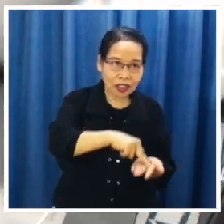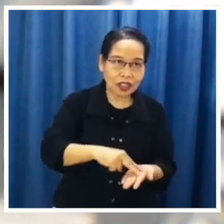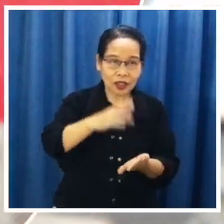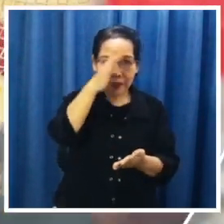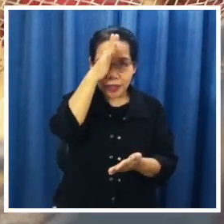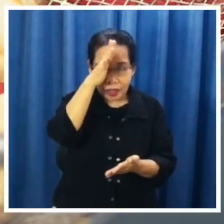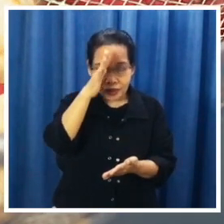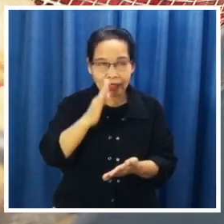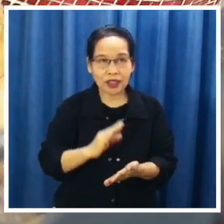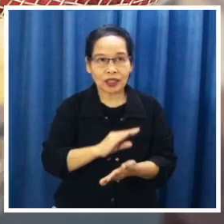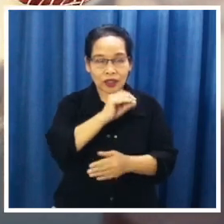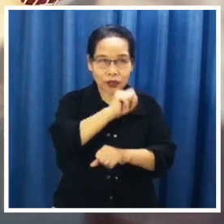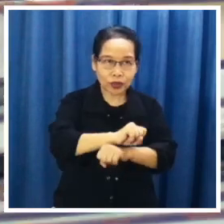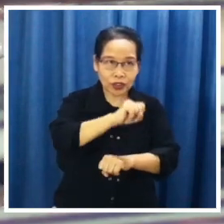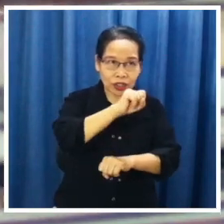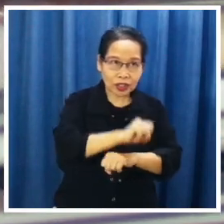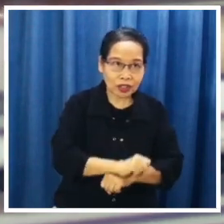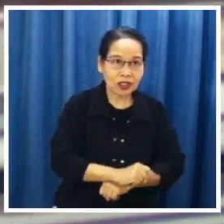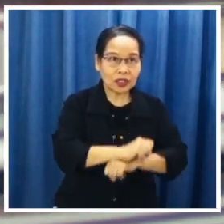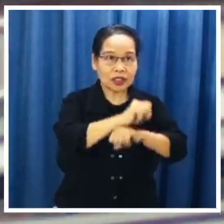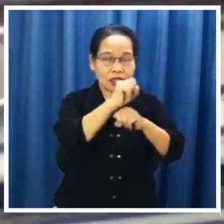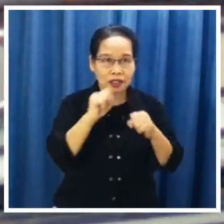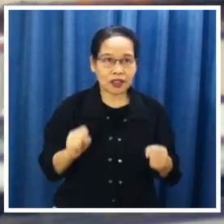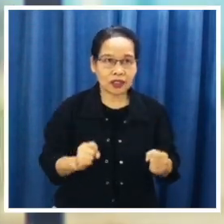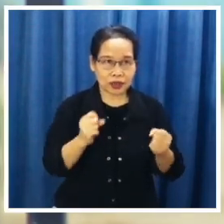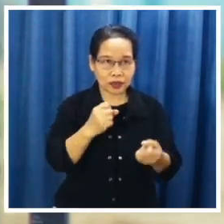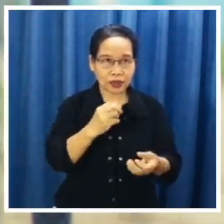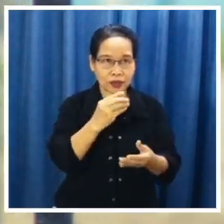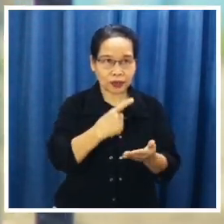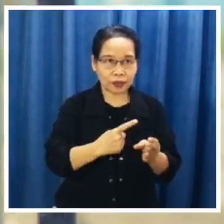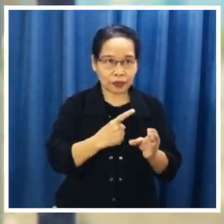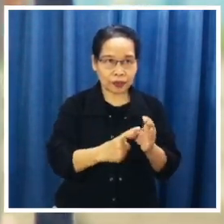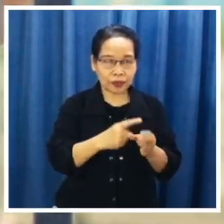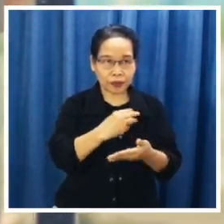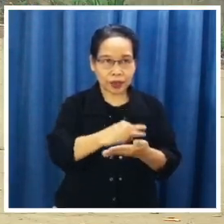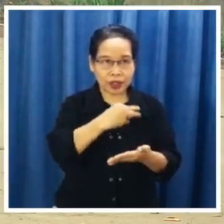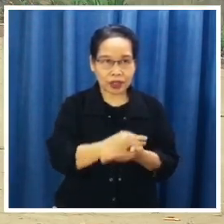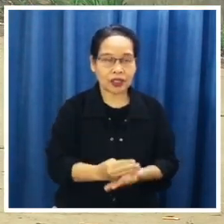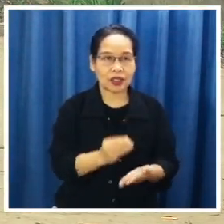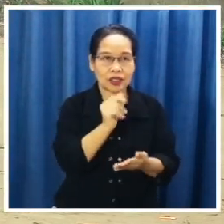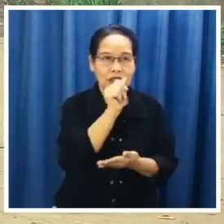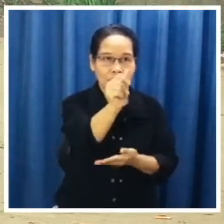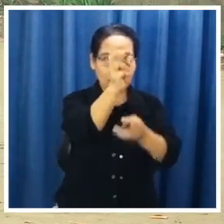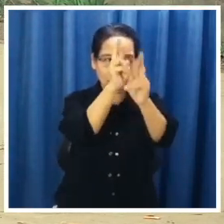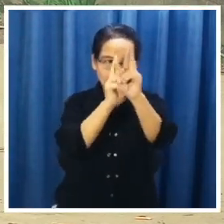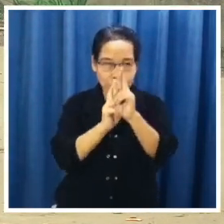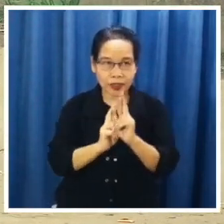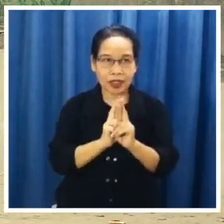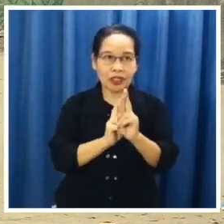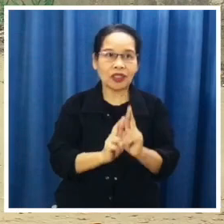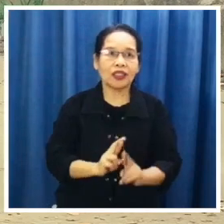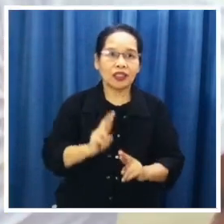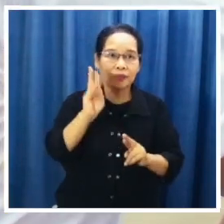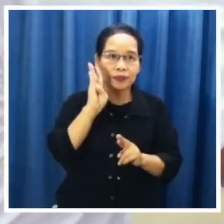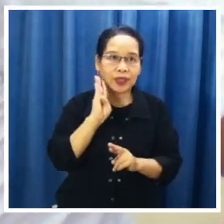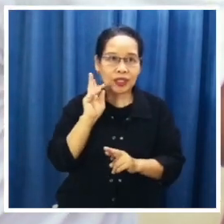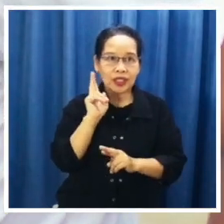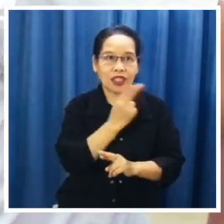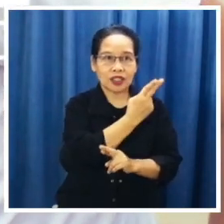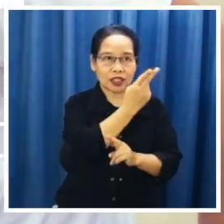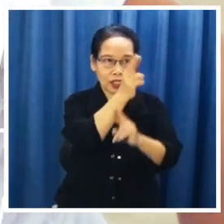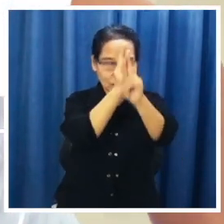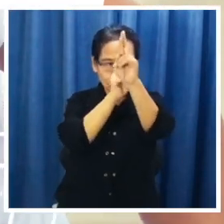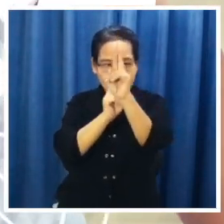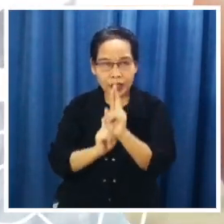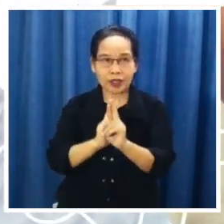tumayo. Tatay ko, di lang basta trabaho. Nakamit sa puhunang ito. Bumalik ang kanyang self-respect. Kaya para kay